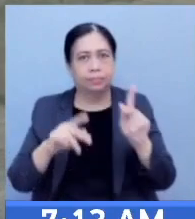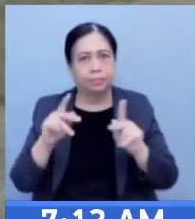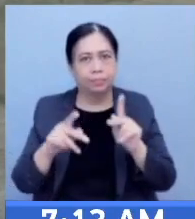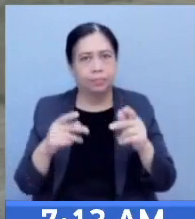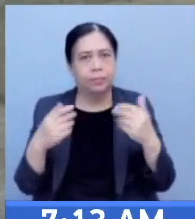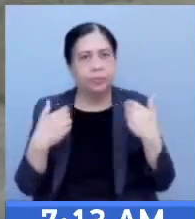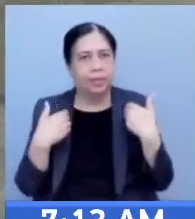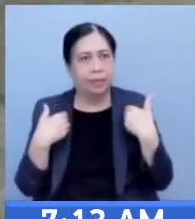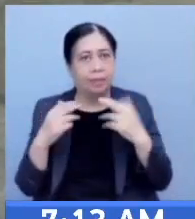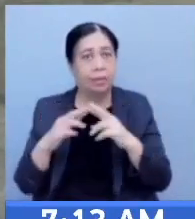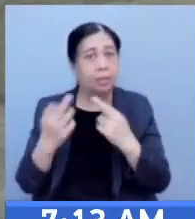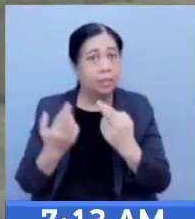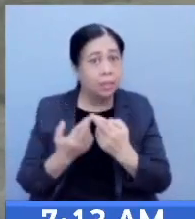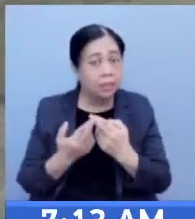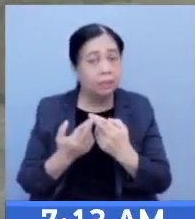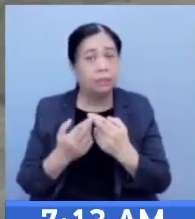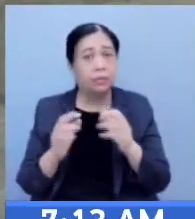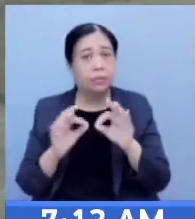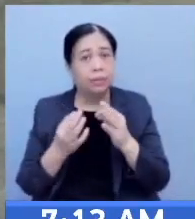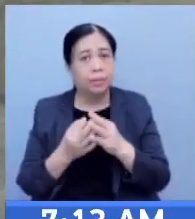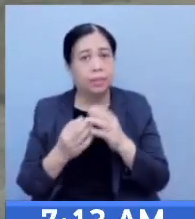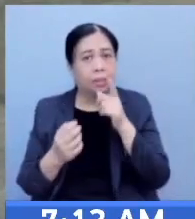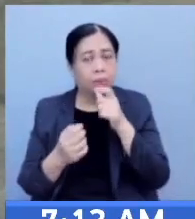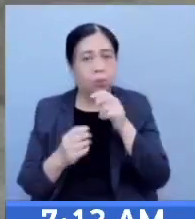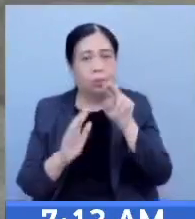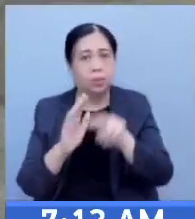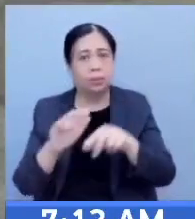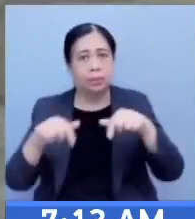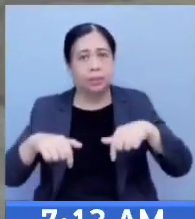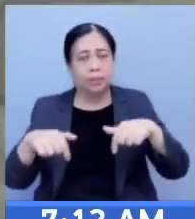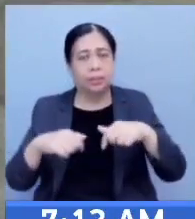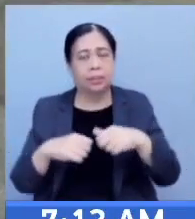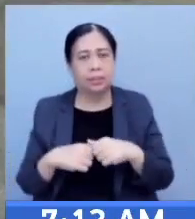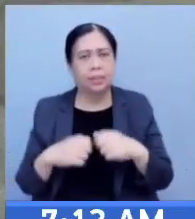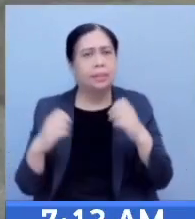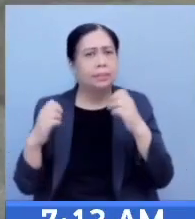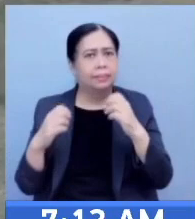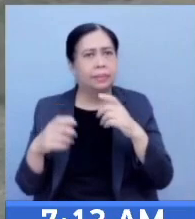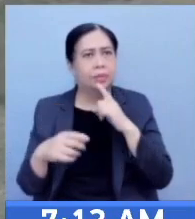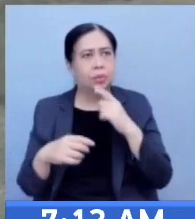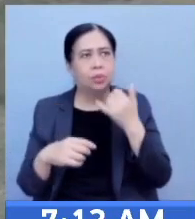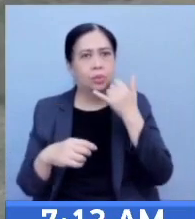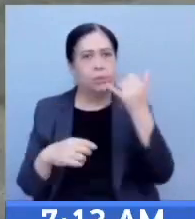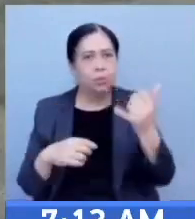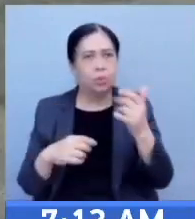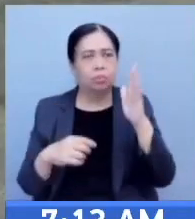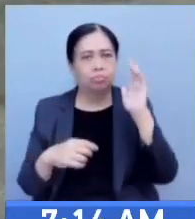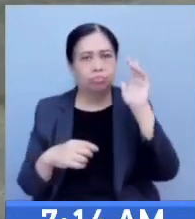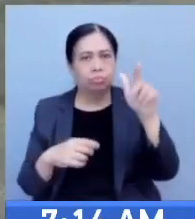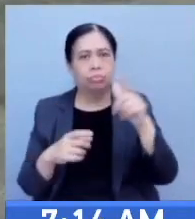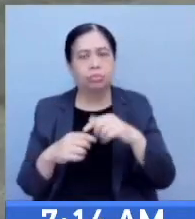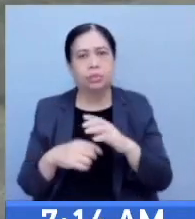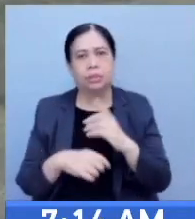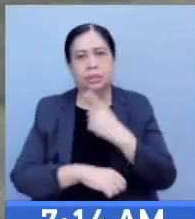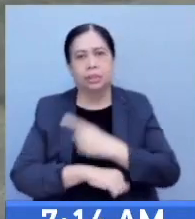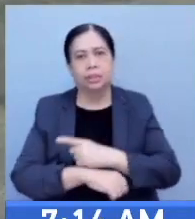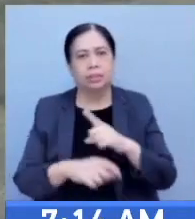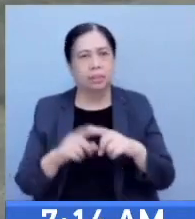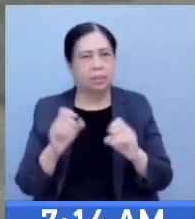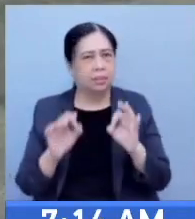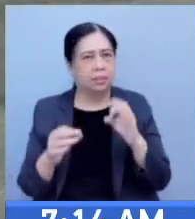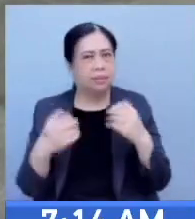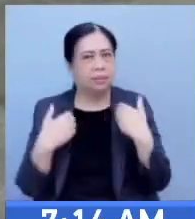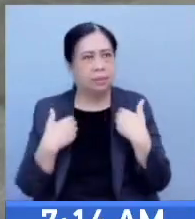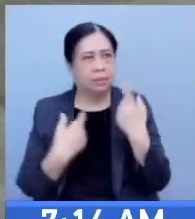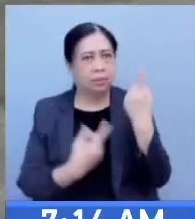o mahal sa buhay na nakalibing dito. Asahan daw ang kanilang tawag sa mga susunod na araw. Pero kung meron naman silang katanungan,